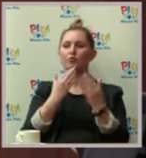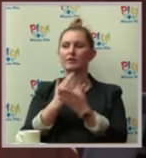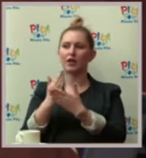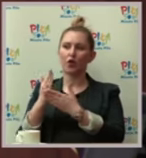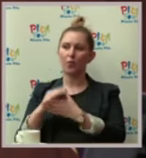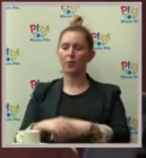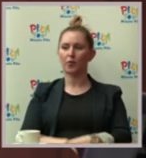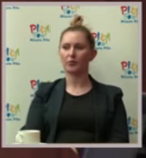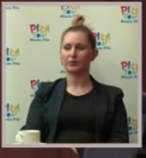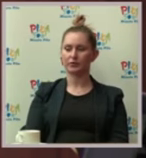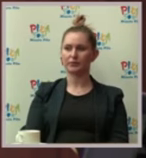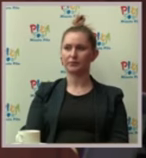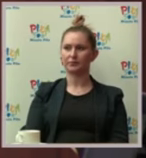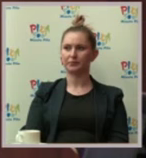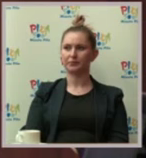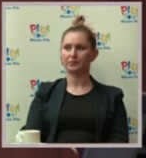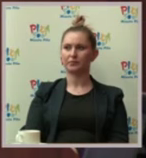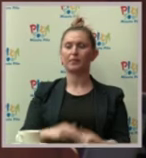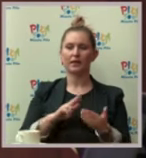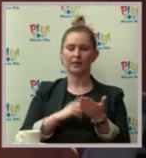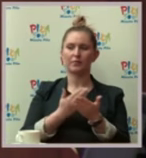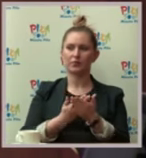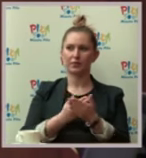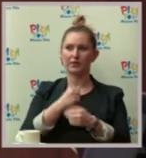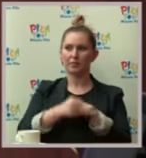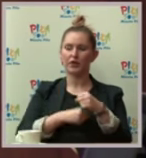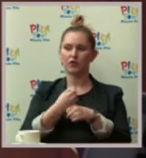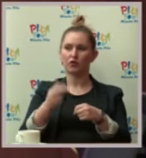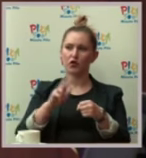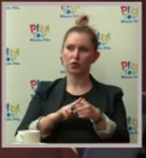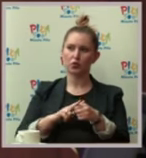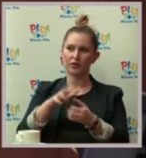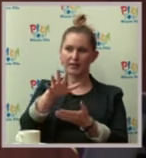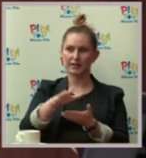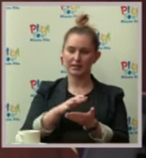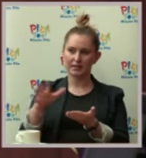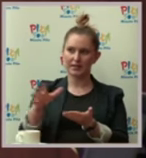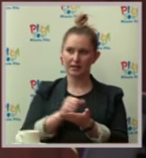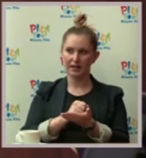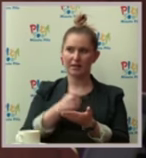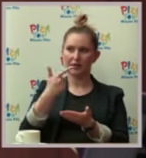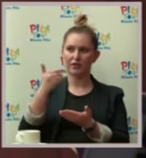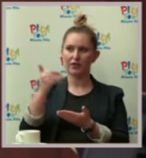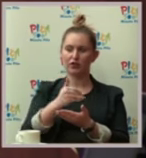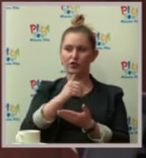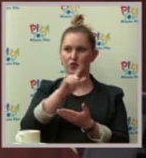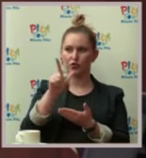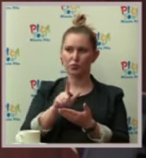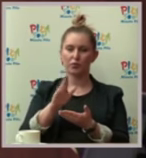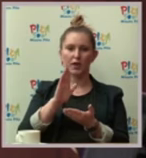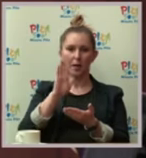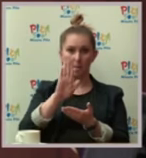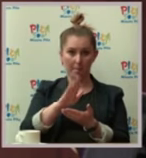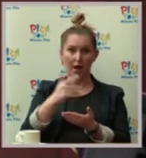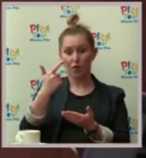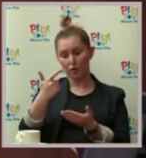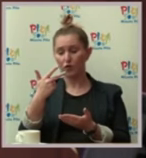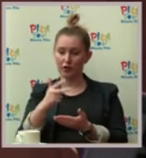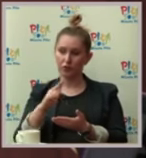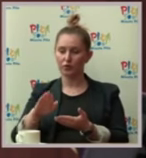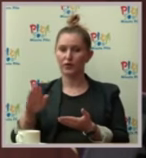przykład pracownik, który zarabia około 2000 zł, ma dwójkę, trójkę dzieci, którymi się